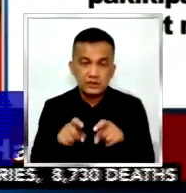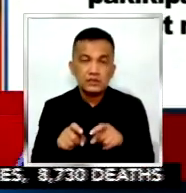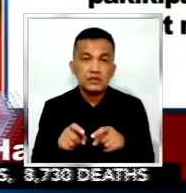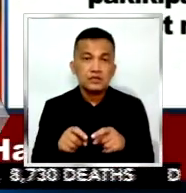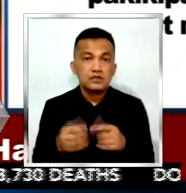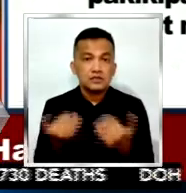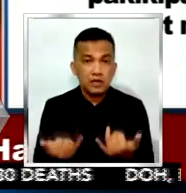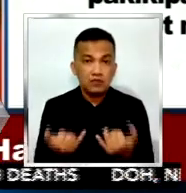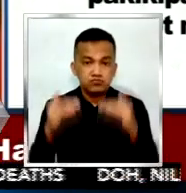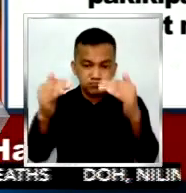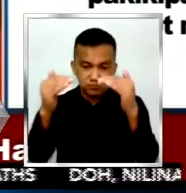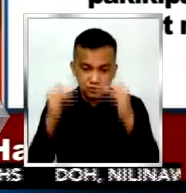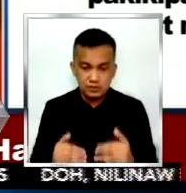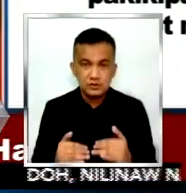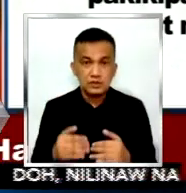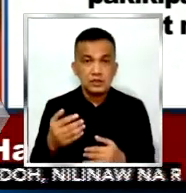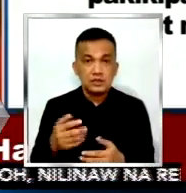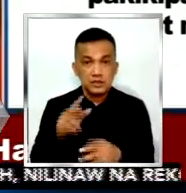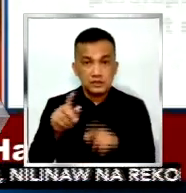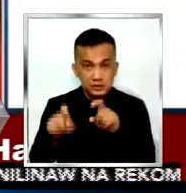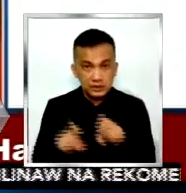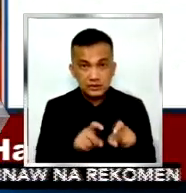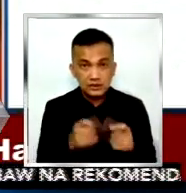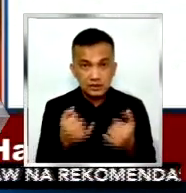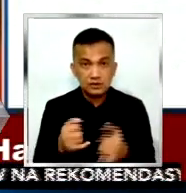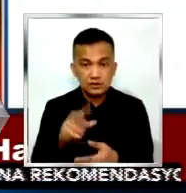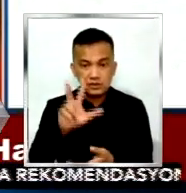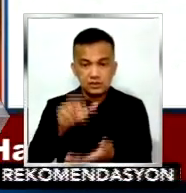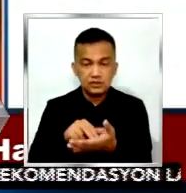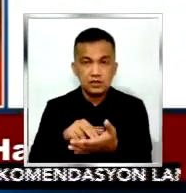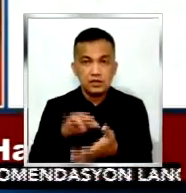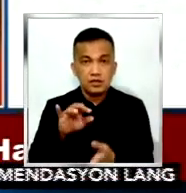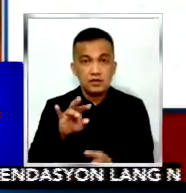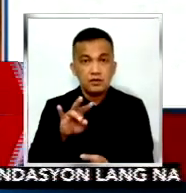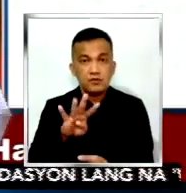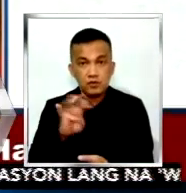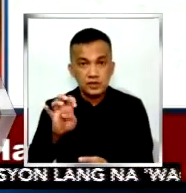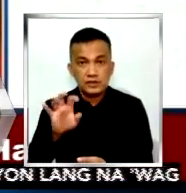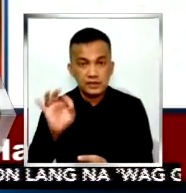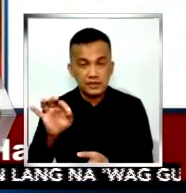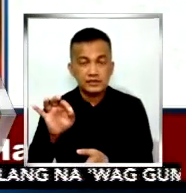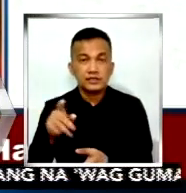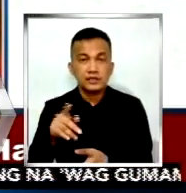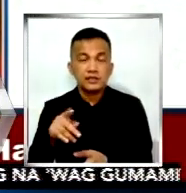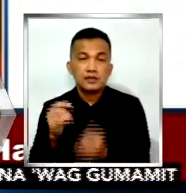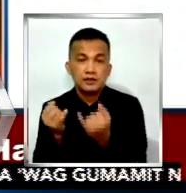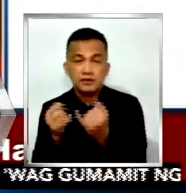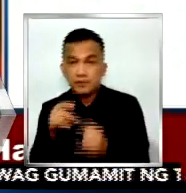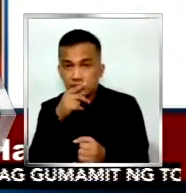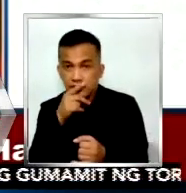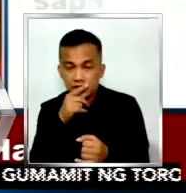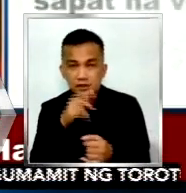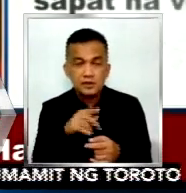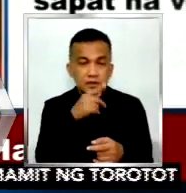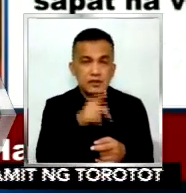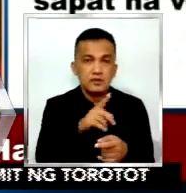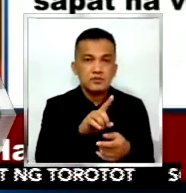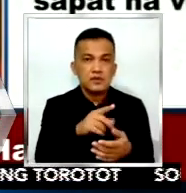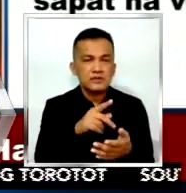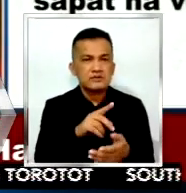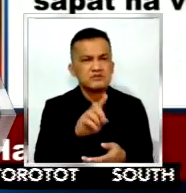ay 3,409 sa PhilHealth at yung private, binibigyan namin ng 3,800 na test. Ay mga